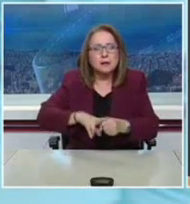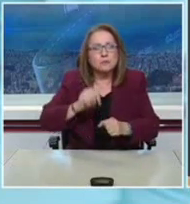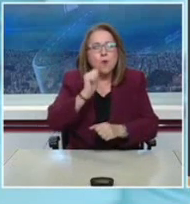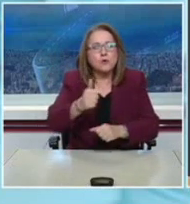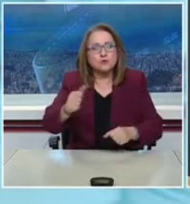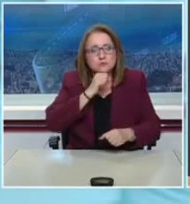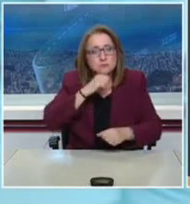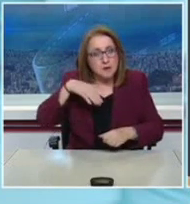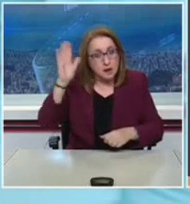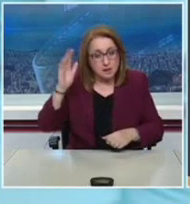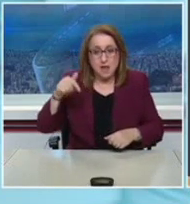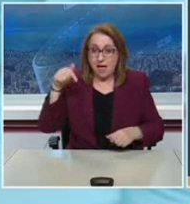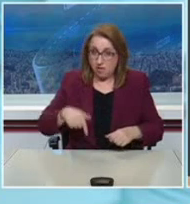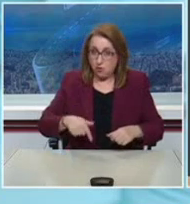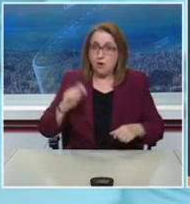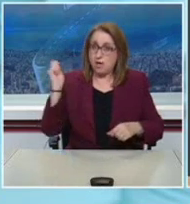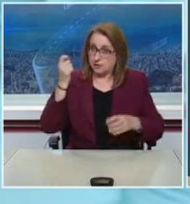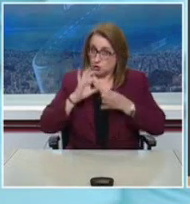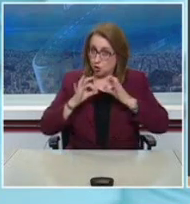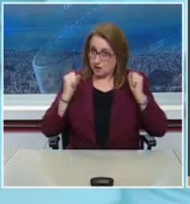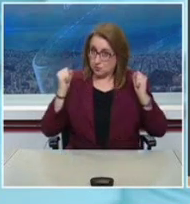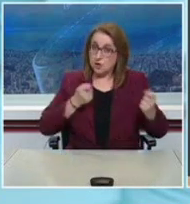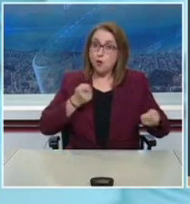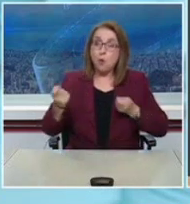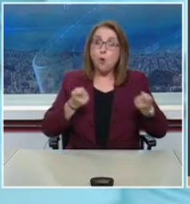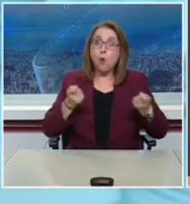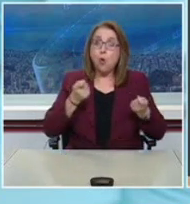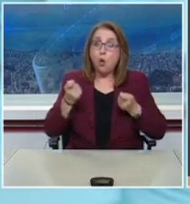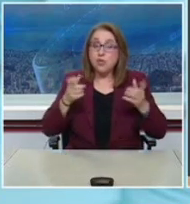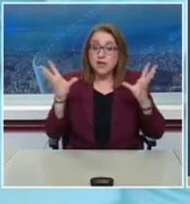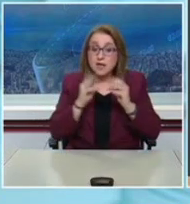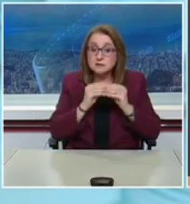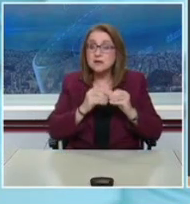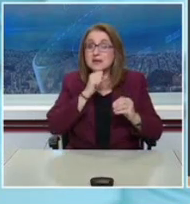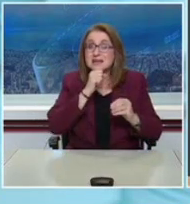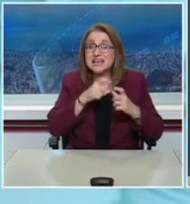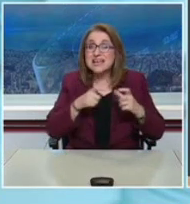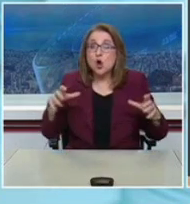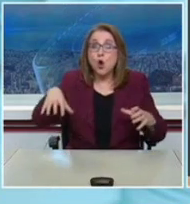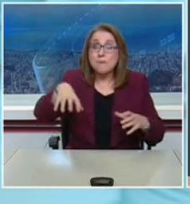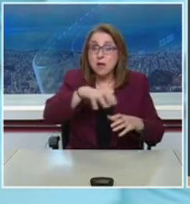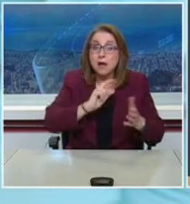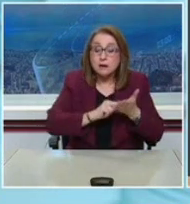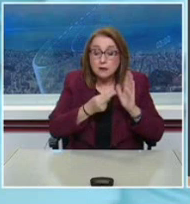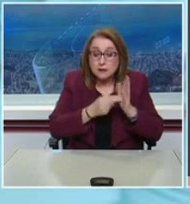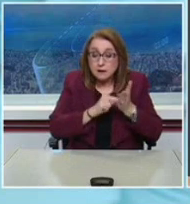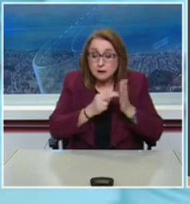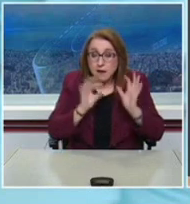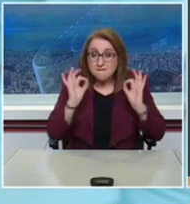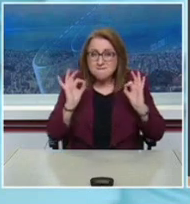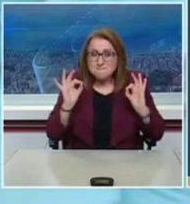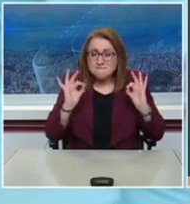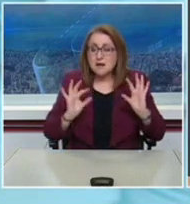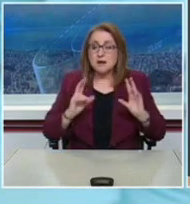χώρους. Σε αυτές τις οδηγίες κρίνεται αναγκαία η συστηματική εφαρμογή προφυλάξεων και μέτρων που αφορούν στην